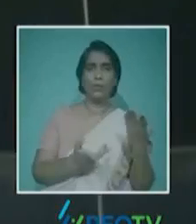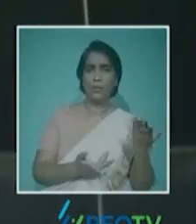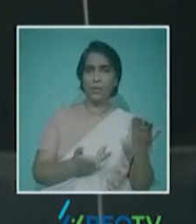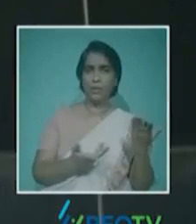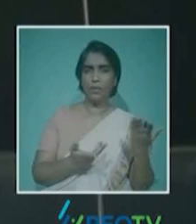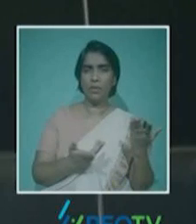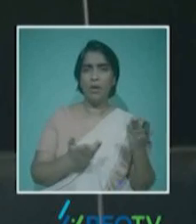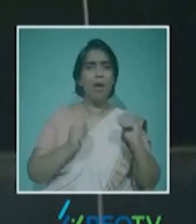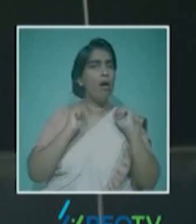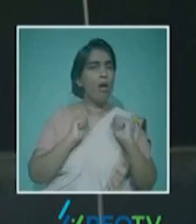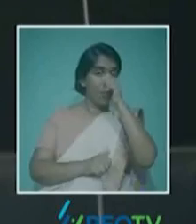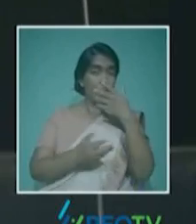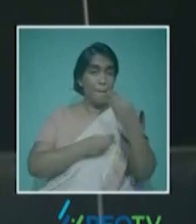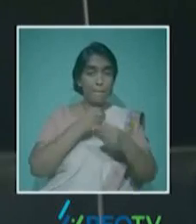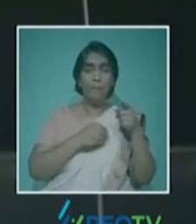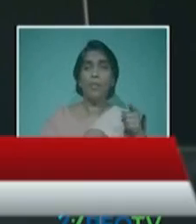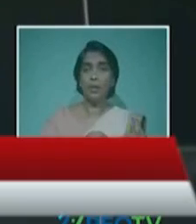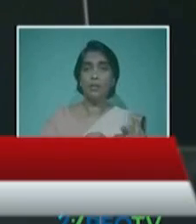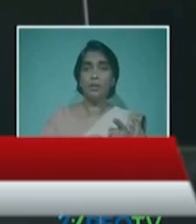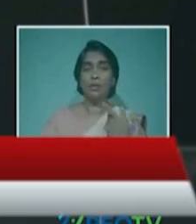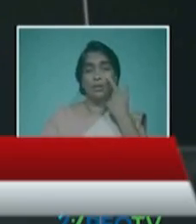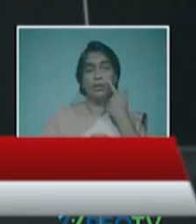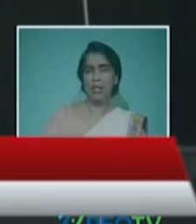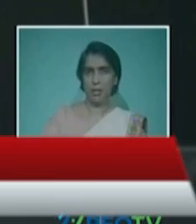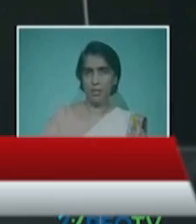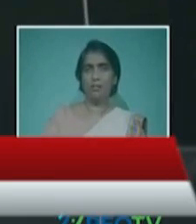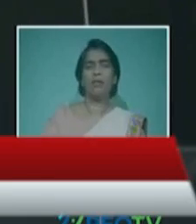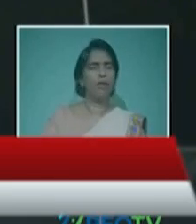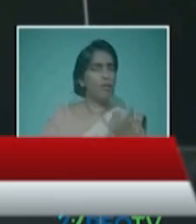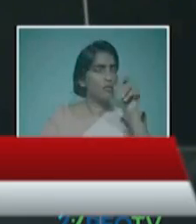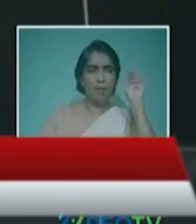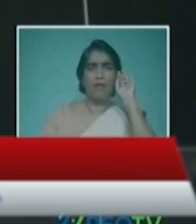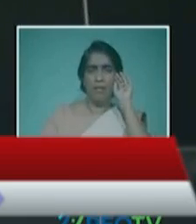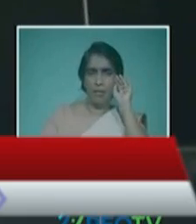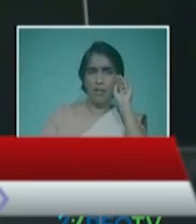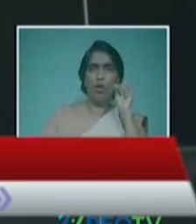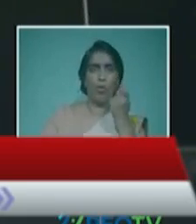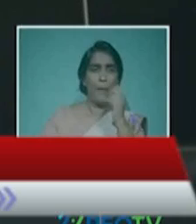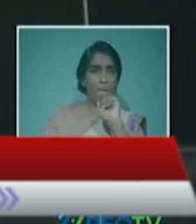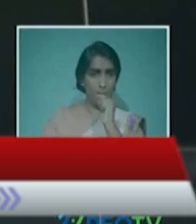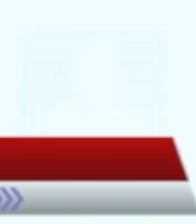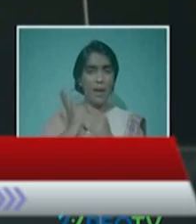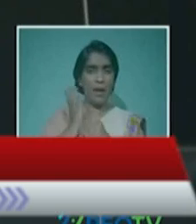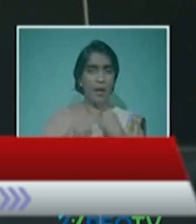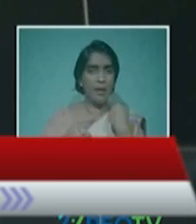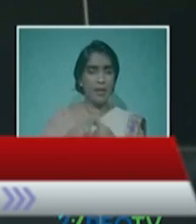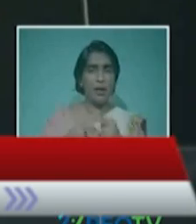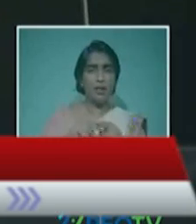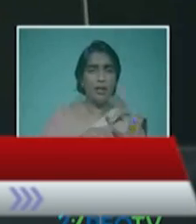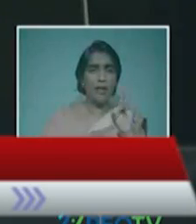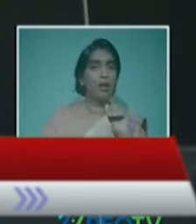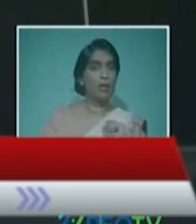අවශ්‍යතාවයක් නැහැ. කොහොමද සීනි වංචාව වුනේ? සංවේදී කාරණා එළියට ගිය නිසා. කවුරු හරි දැනගත්තා රුපියල් 50ට තිබිච්ච බද්ද 125ට